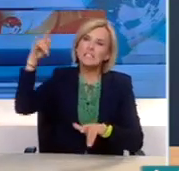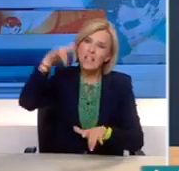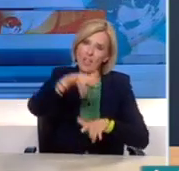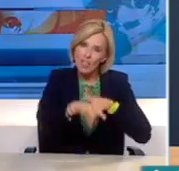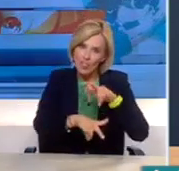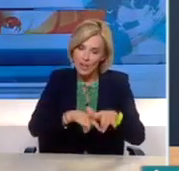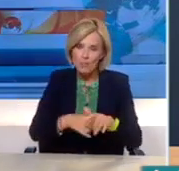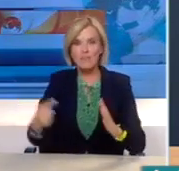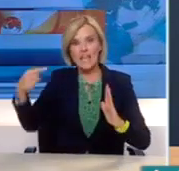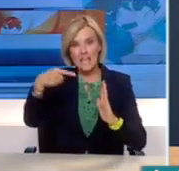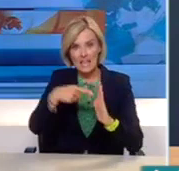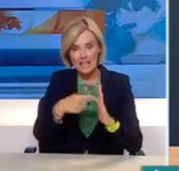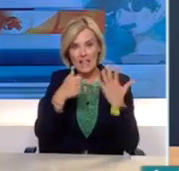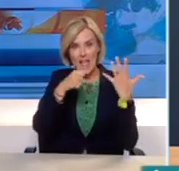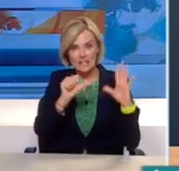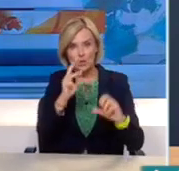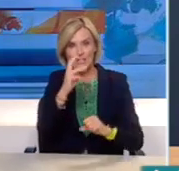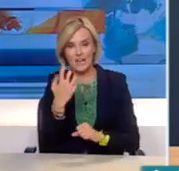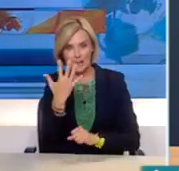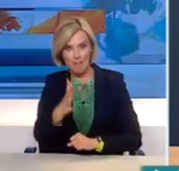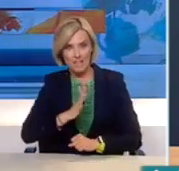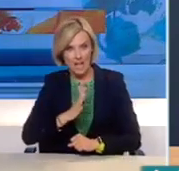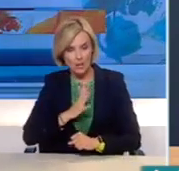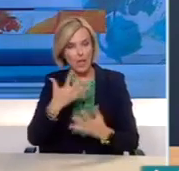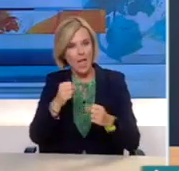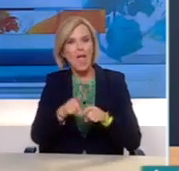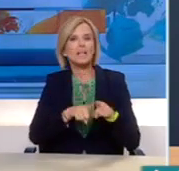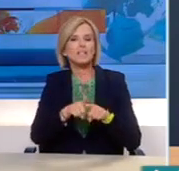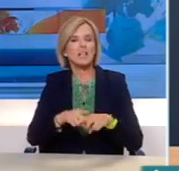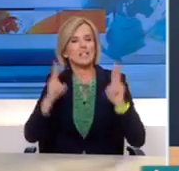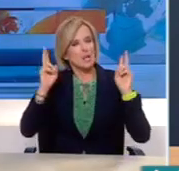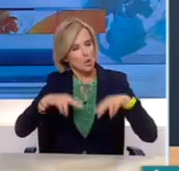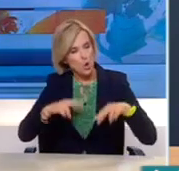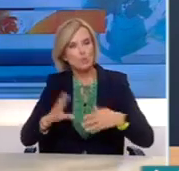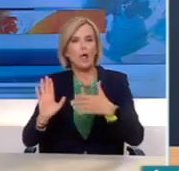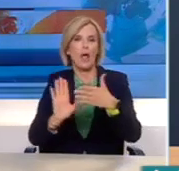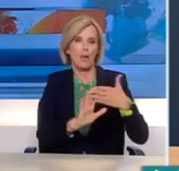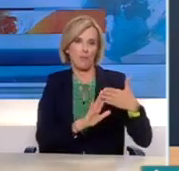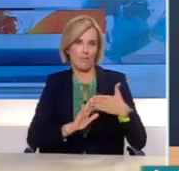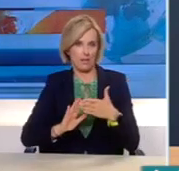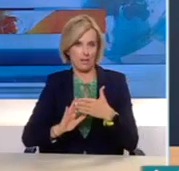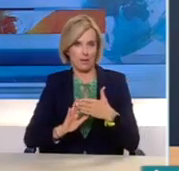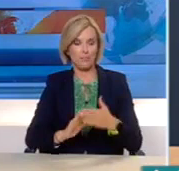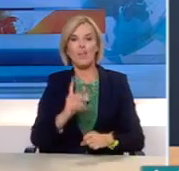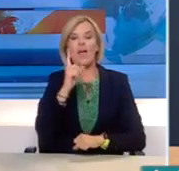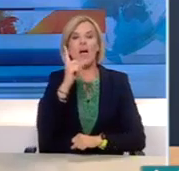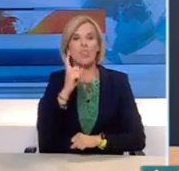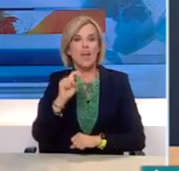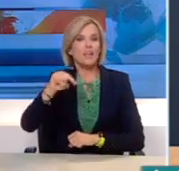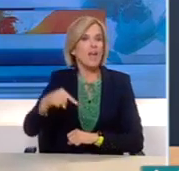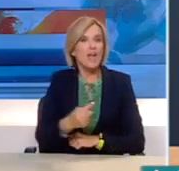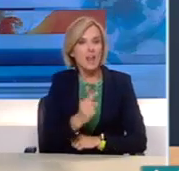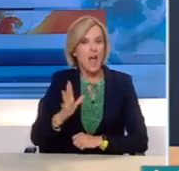και 1.635, δηλαδή 56,8%, είναι σχετιζόμενα με ήδη γνωστό κρούσμα. 19 συμπολίτες μας